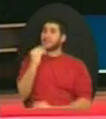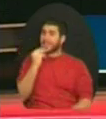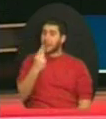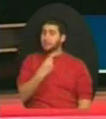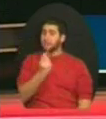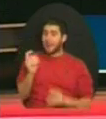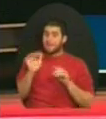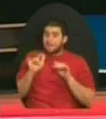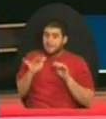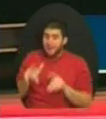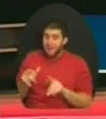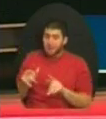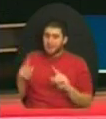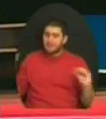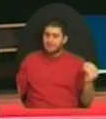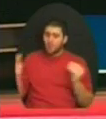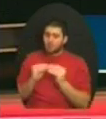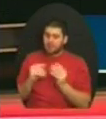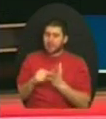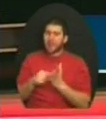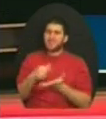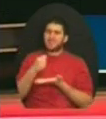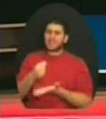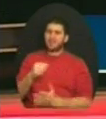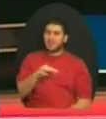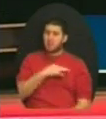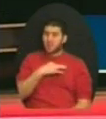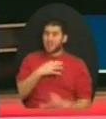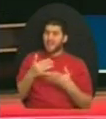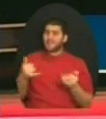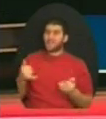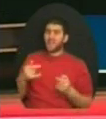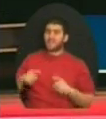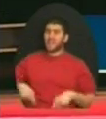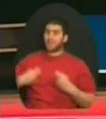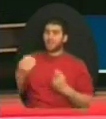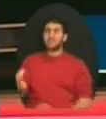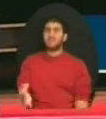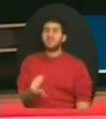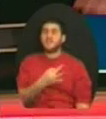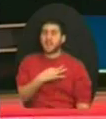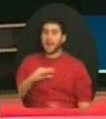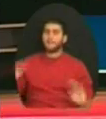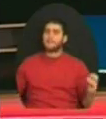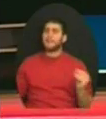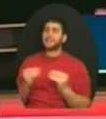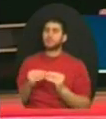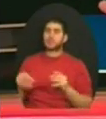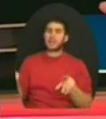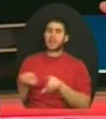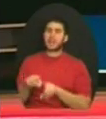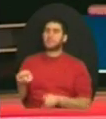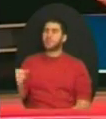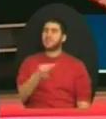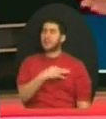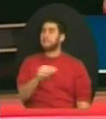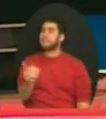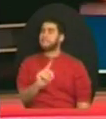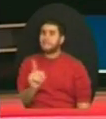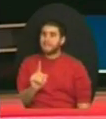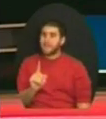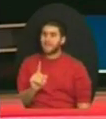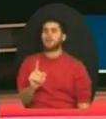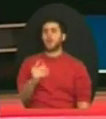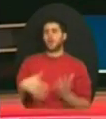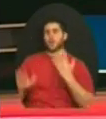ה-100 מיליארד האלה מקוצצים מתקציבי בריאות, רווחה וחינוך. מי נפגע מקיצוץ רוחבי בתקציבי הרווחה, החינוך